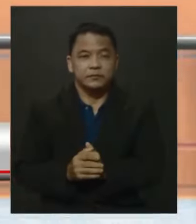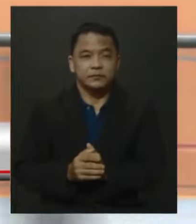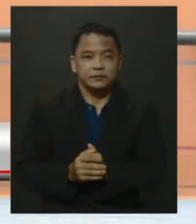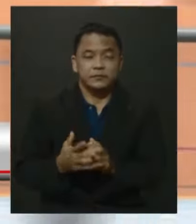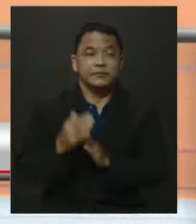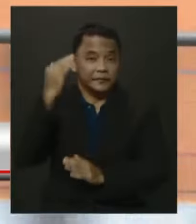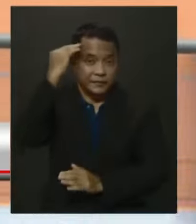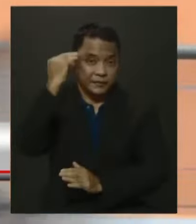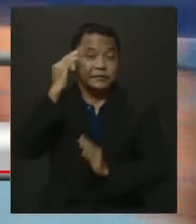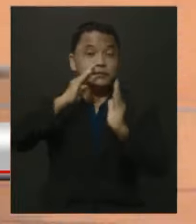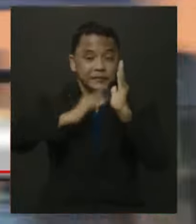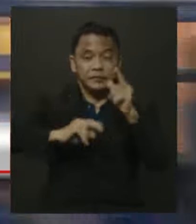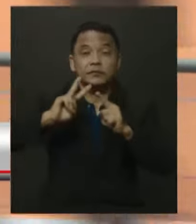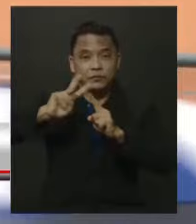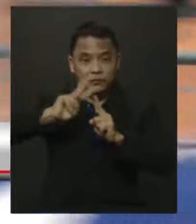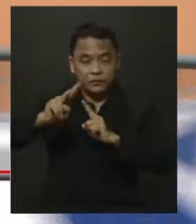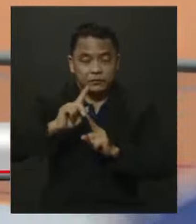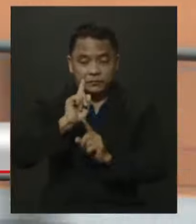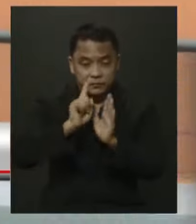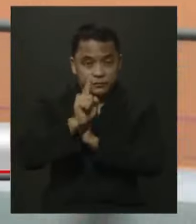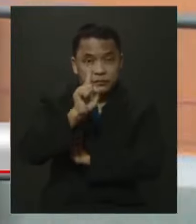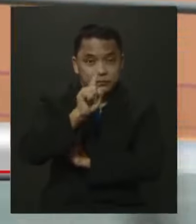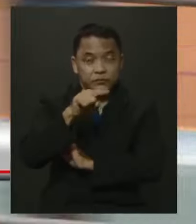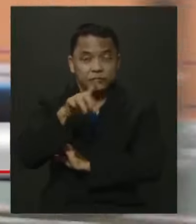จากเกาหลีใต้นะคะเวลา1นาที